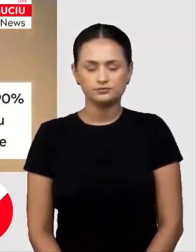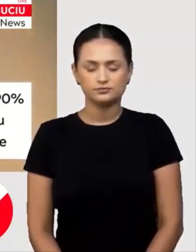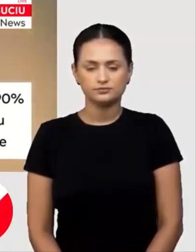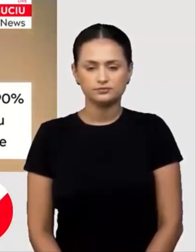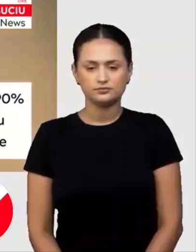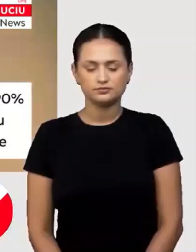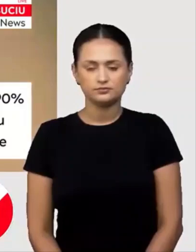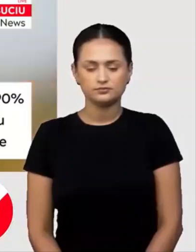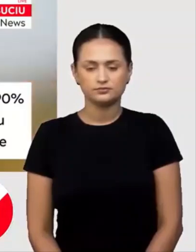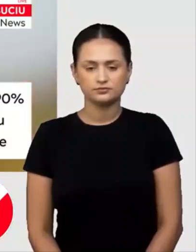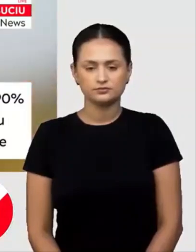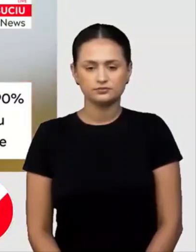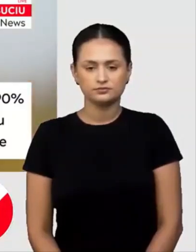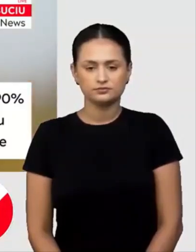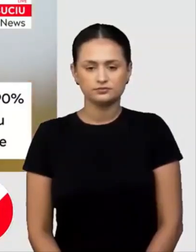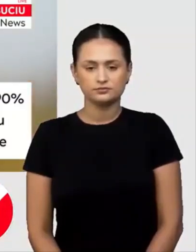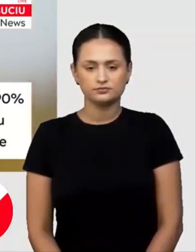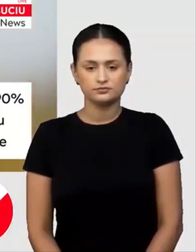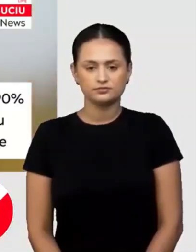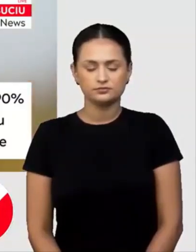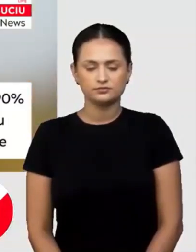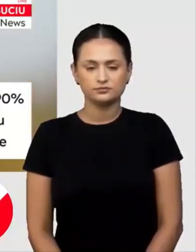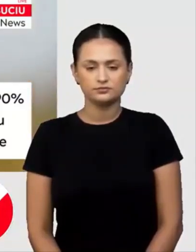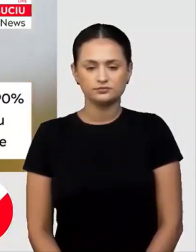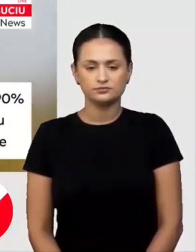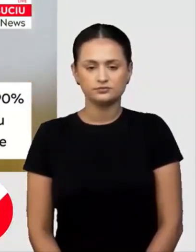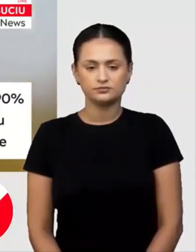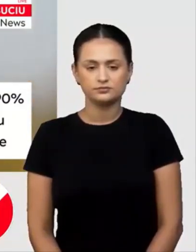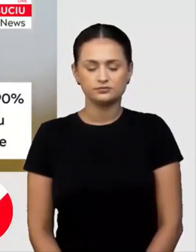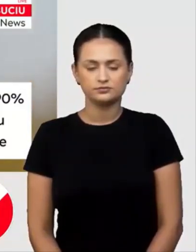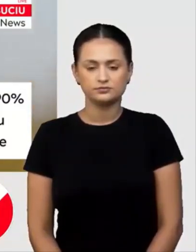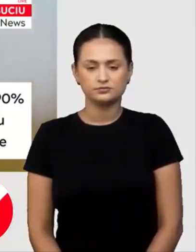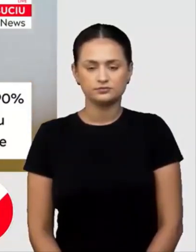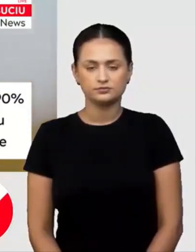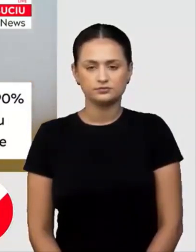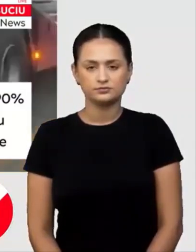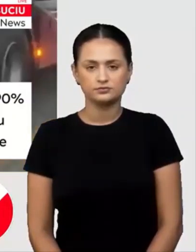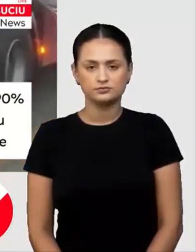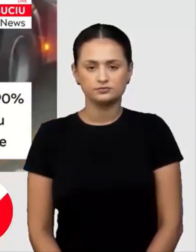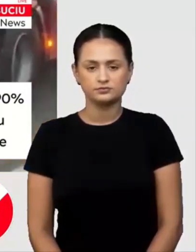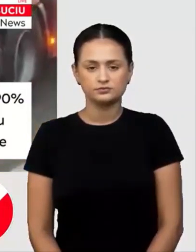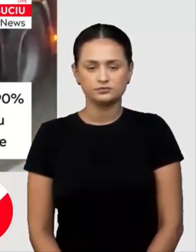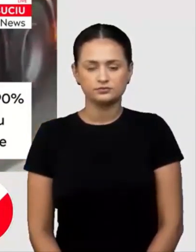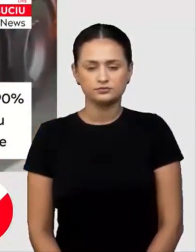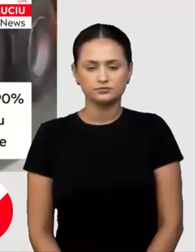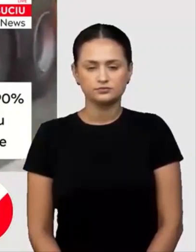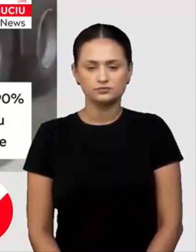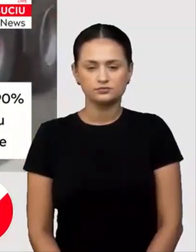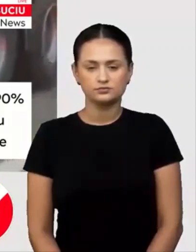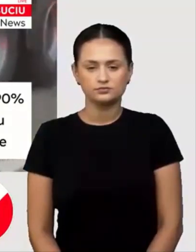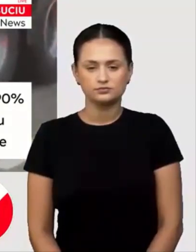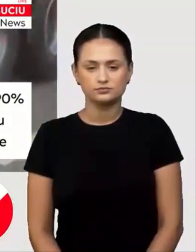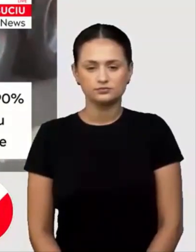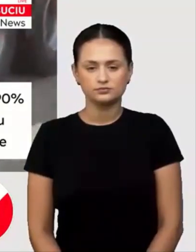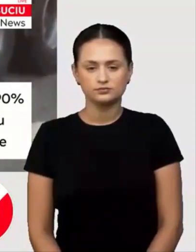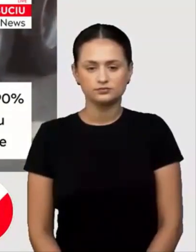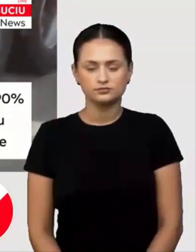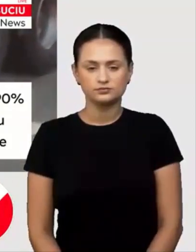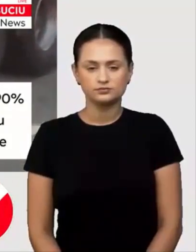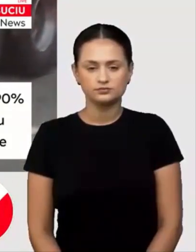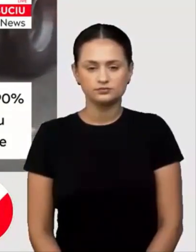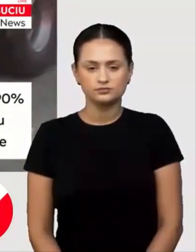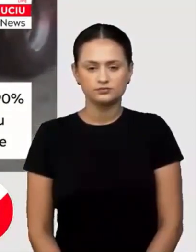au ieșit din casă în momentul exploziei atunci am avut prima victimă un bărbat